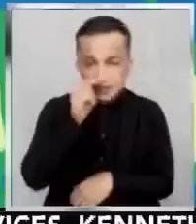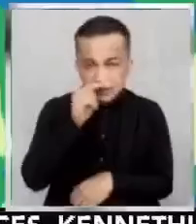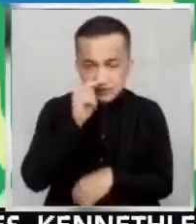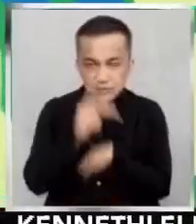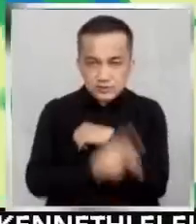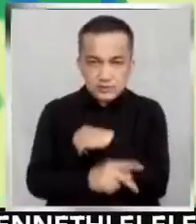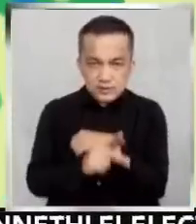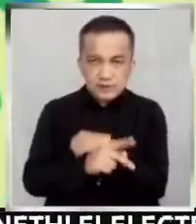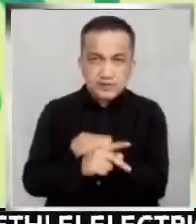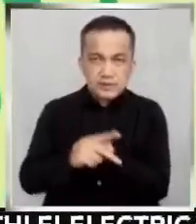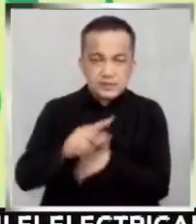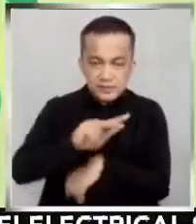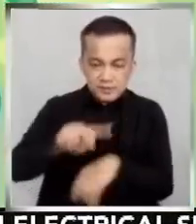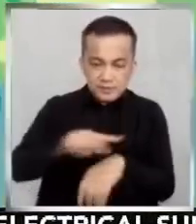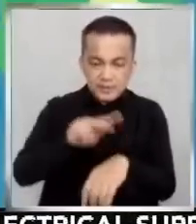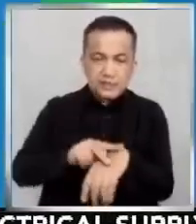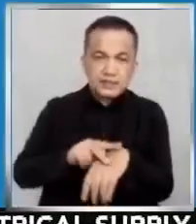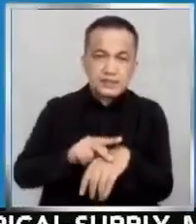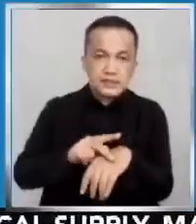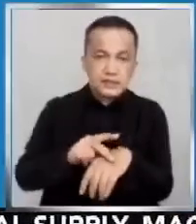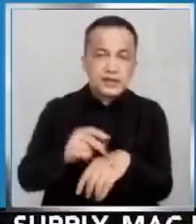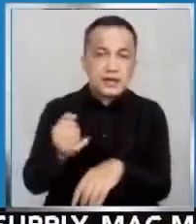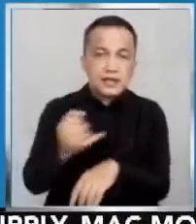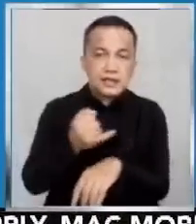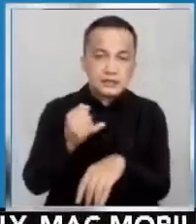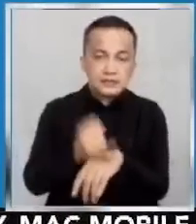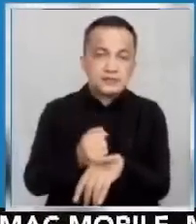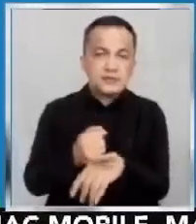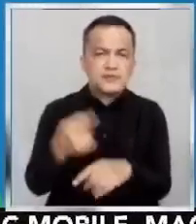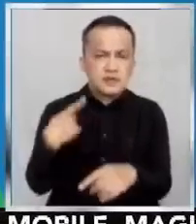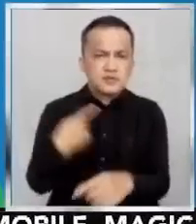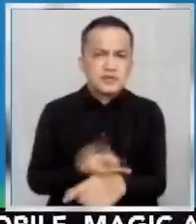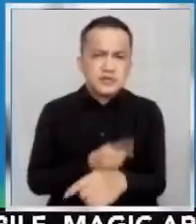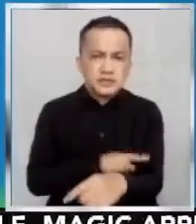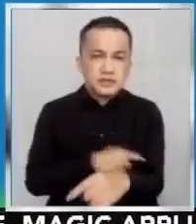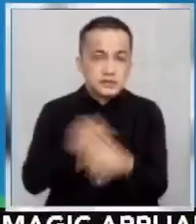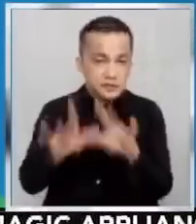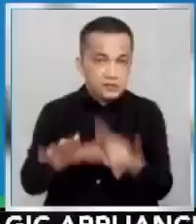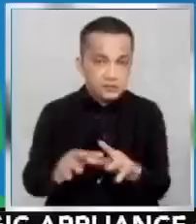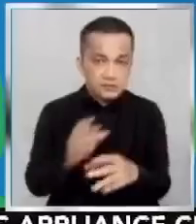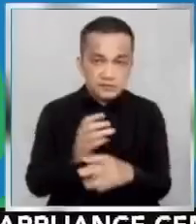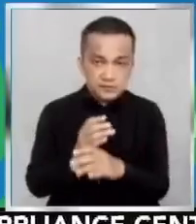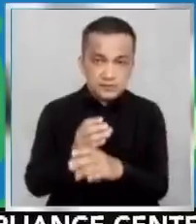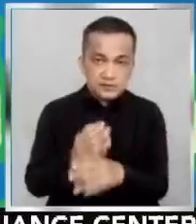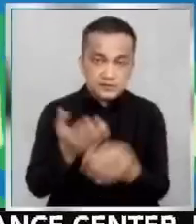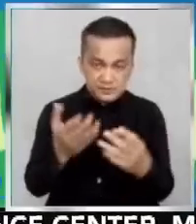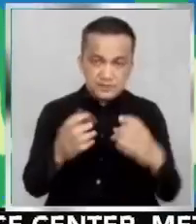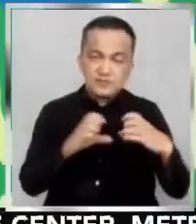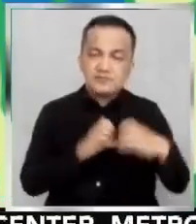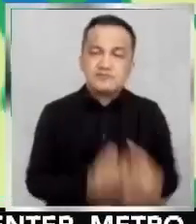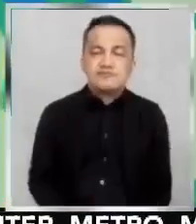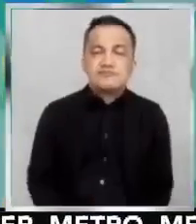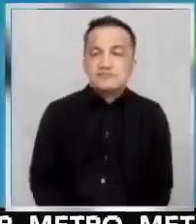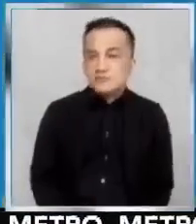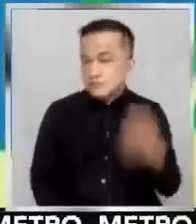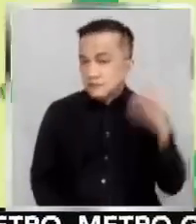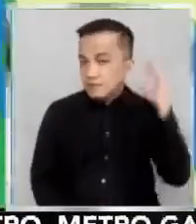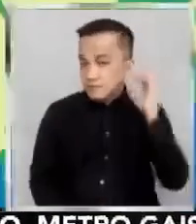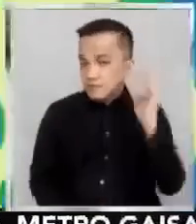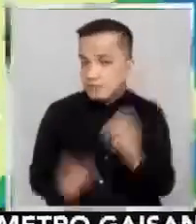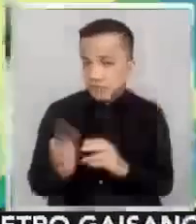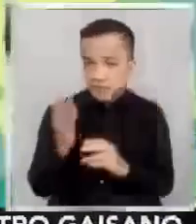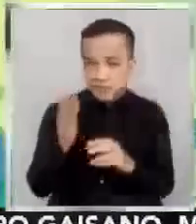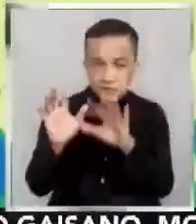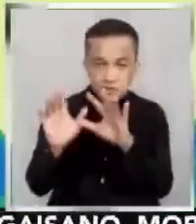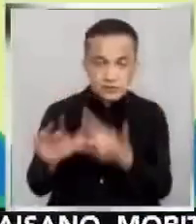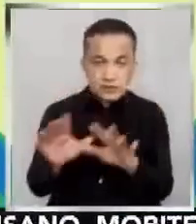Panay Island. At meron po mga malalakas na ulan, kaya doble ingat po para sa ating mga kapuso dyan. Sa Mindanao naman, umaga pa lang may ulan na po